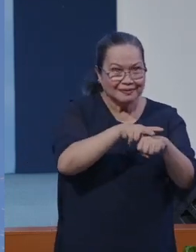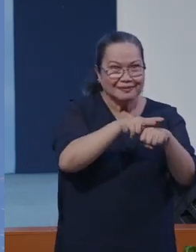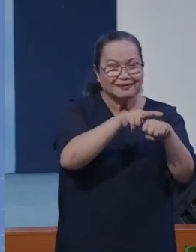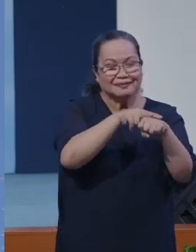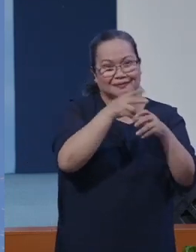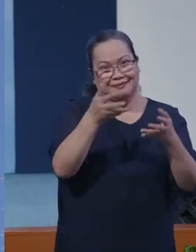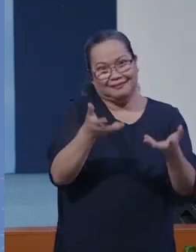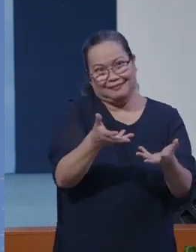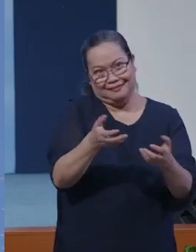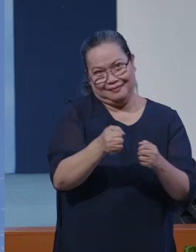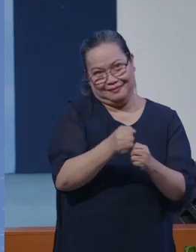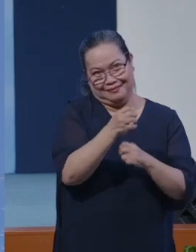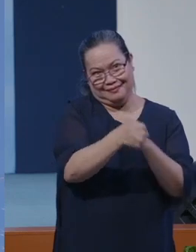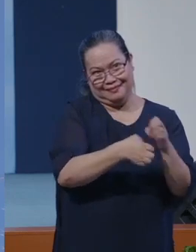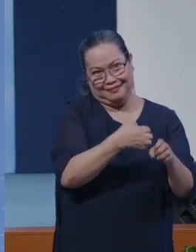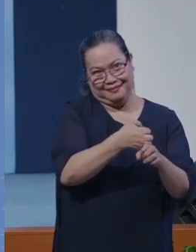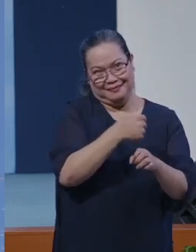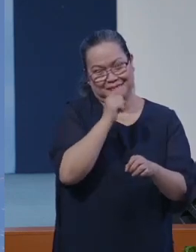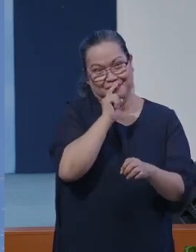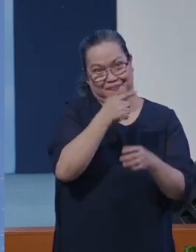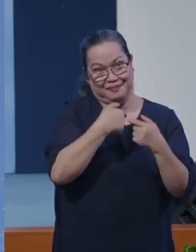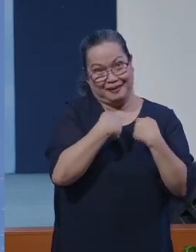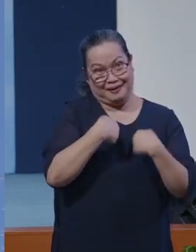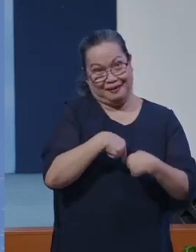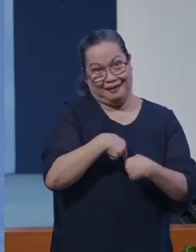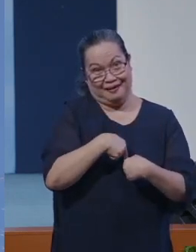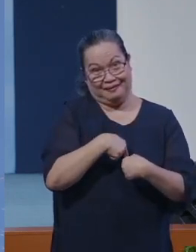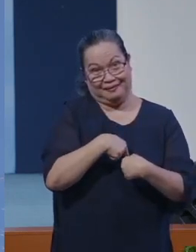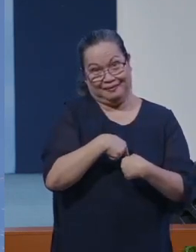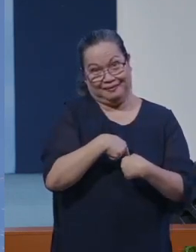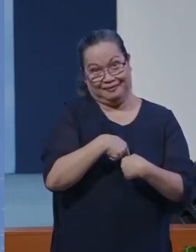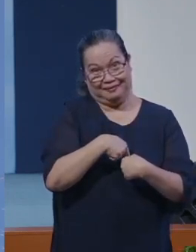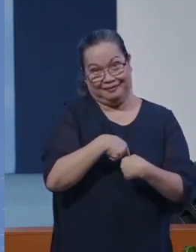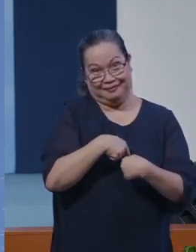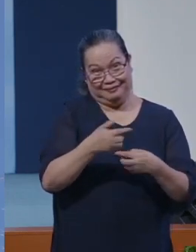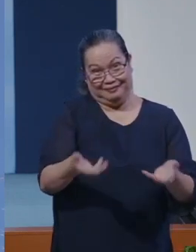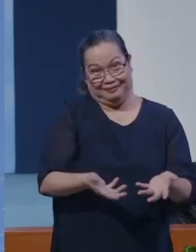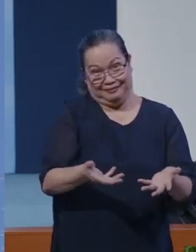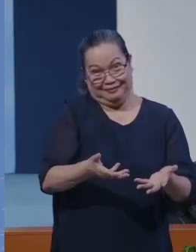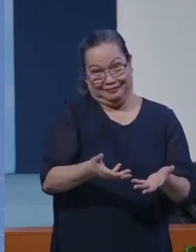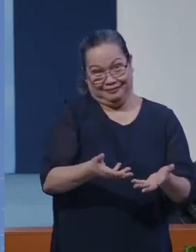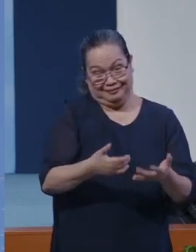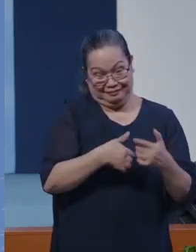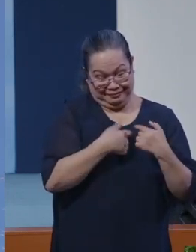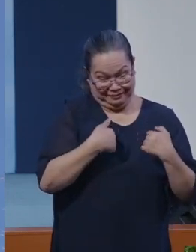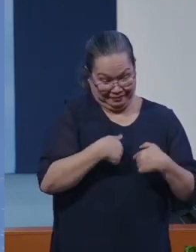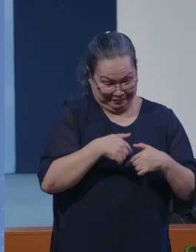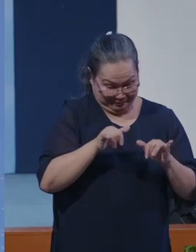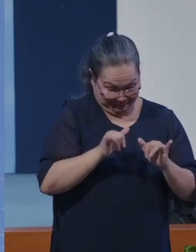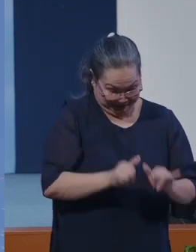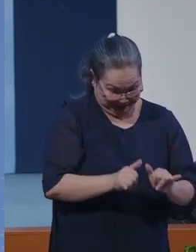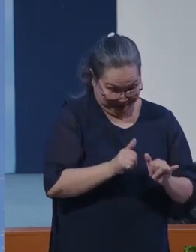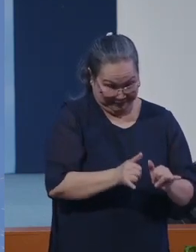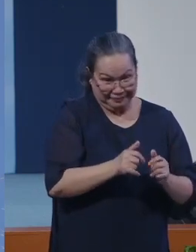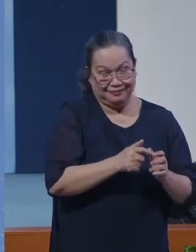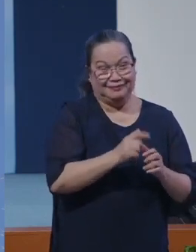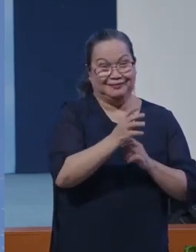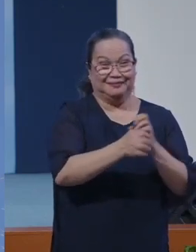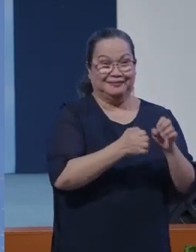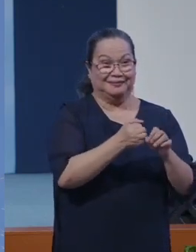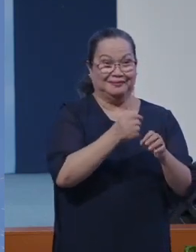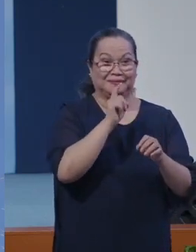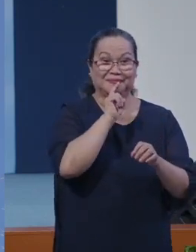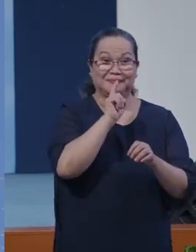iba. At ang inyong puso ay naririto, hindi naroroon. Kasi yung po